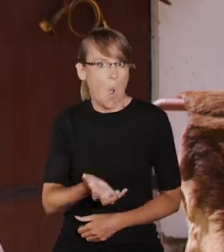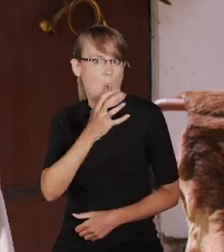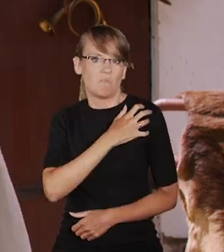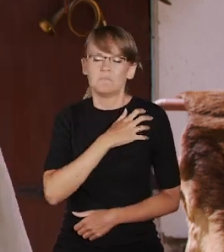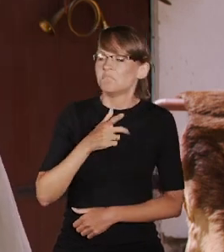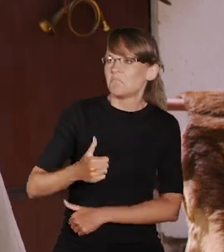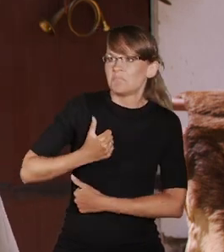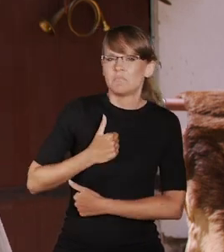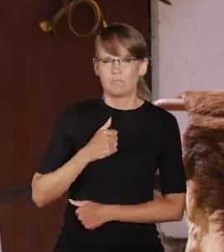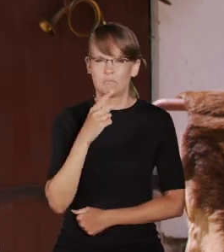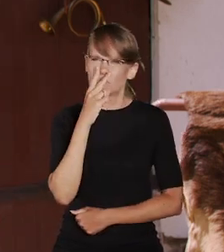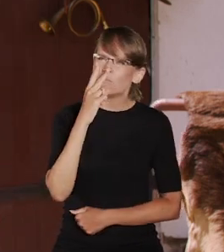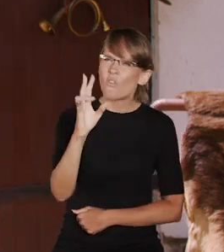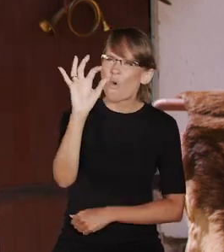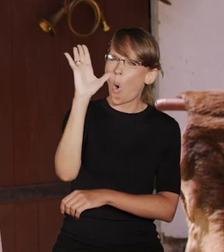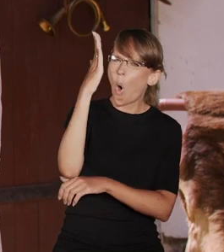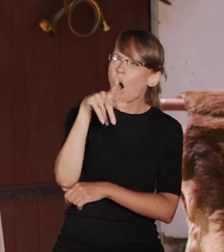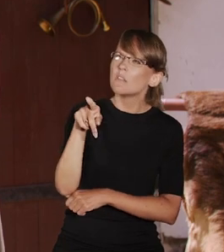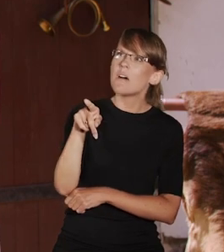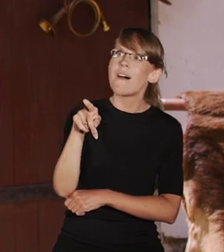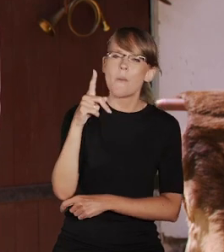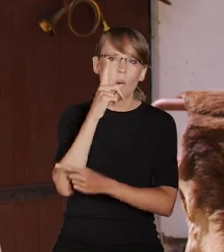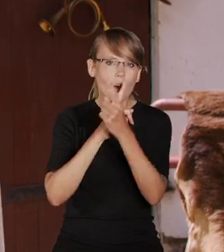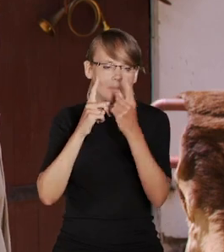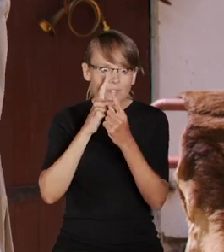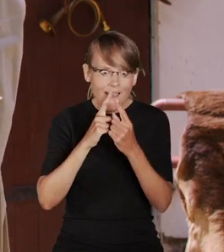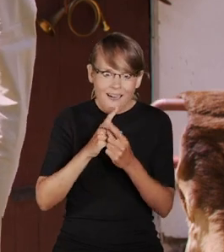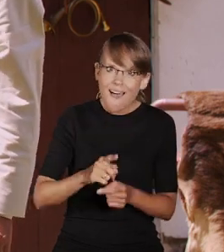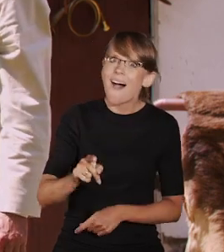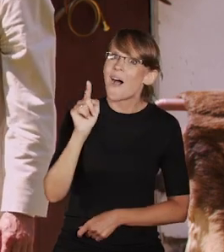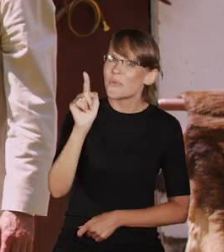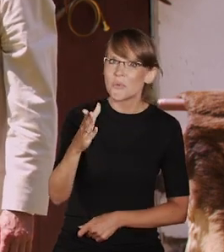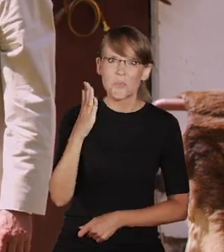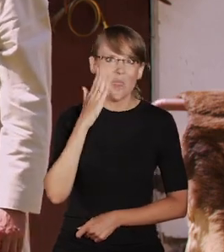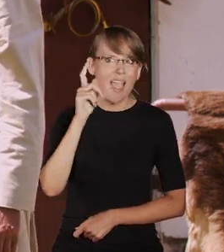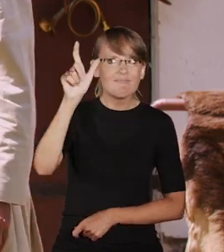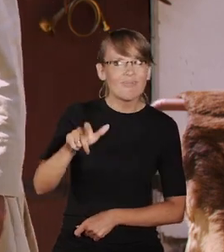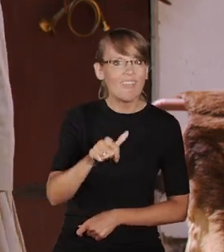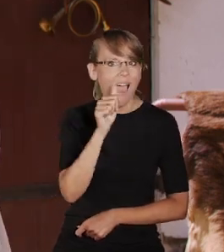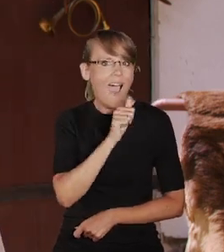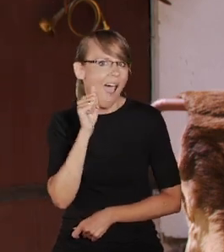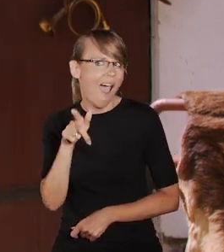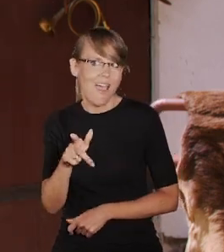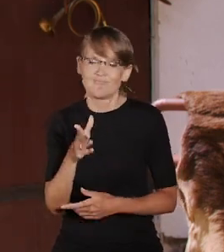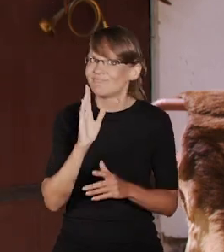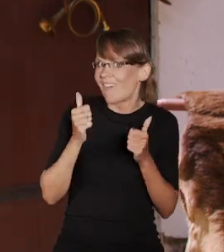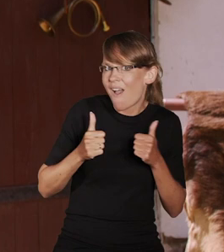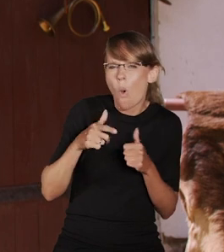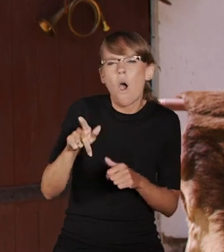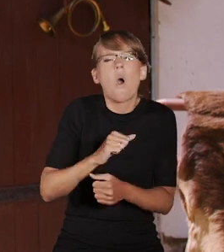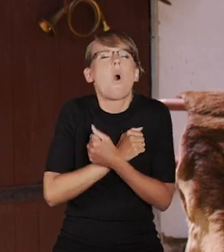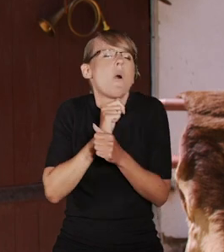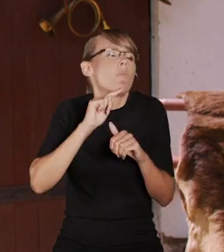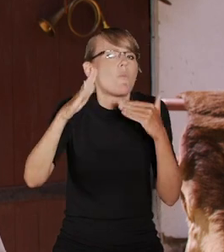takie zagadkowe i poetyczne. Tak, jakiś nie jeden oficerek, żółtodziób albo inny kusy poeta, mijając pani